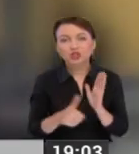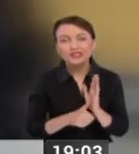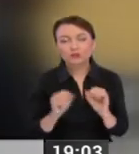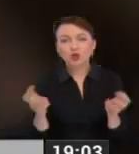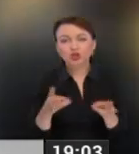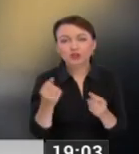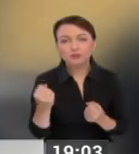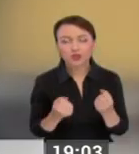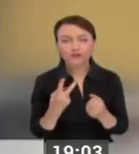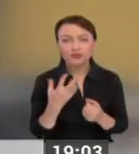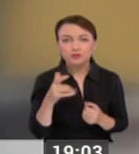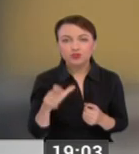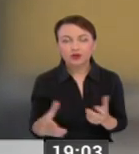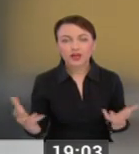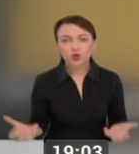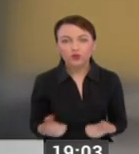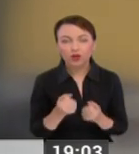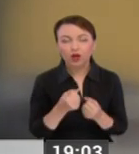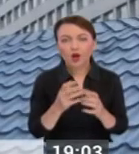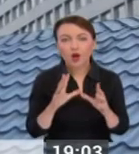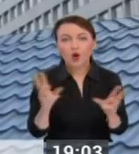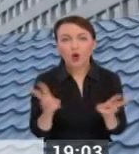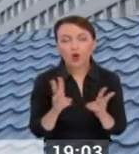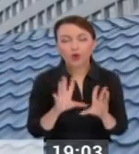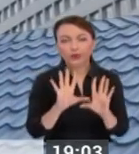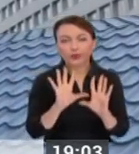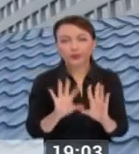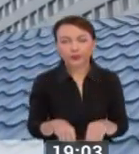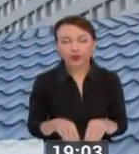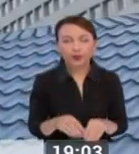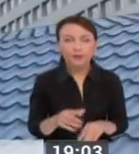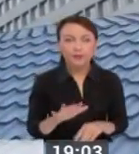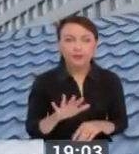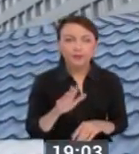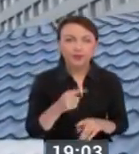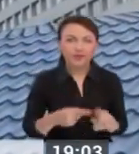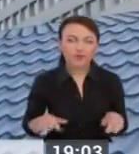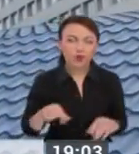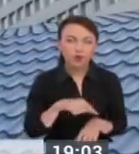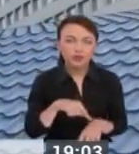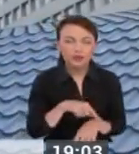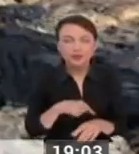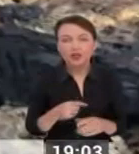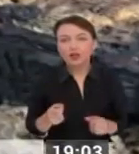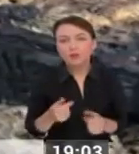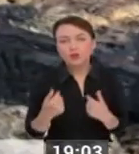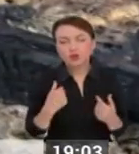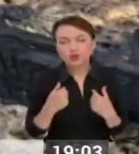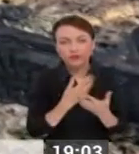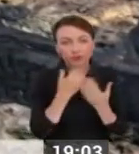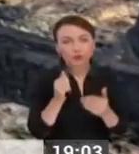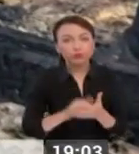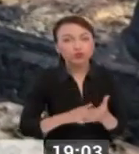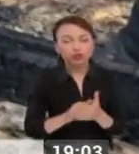та 25 рятувальників вогонь менш ніж за півгодини загасили. Жертв та постраждалих немає, причини